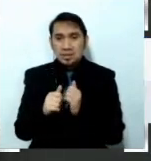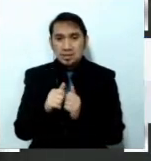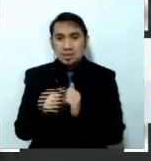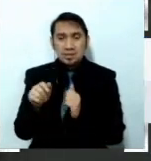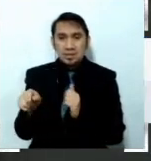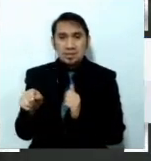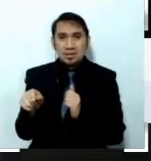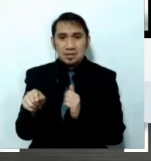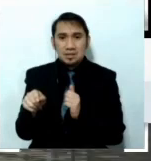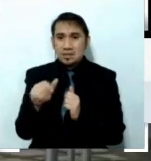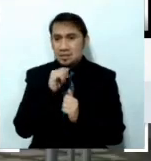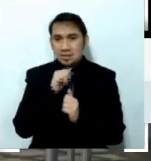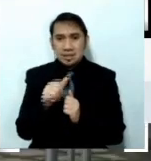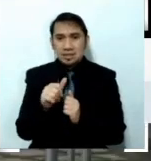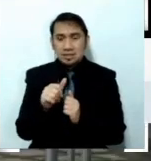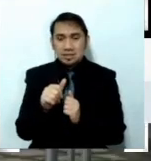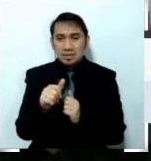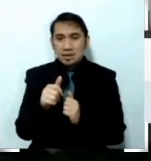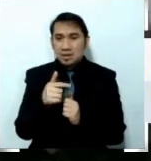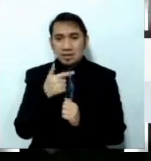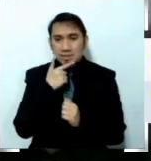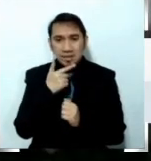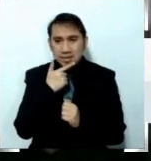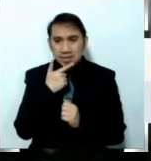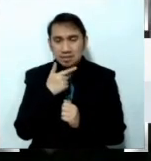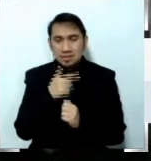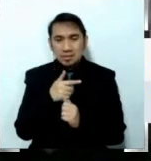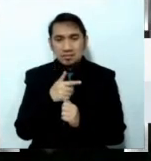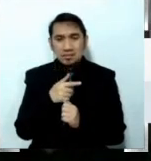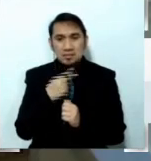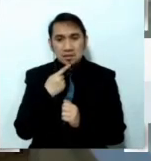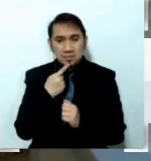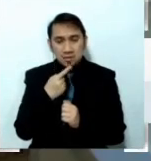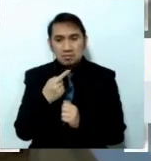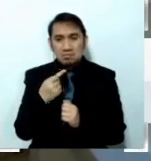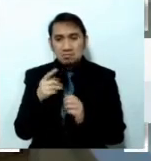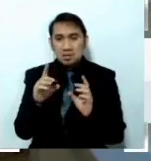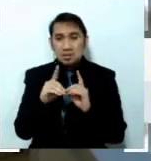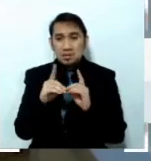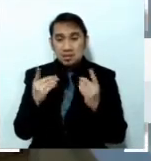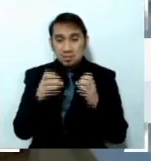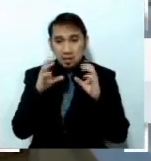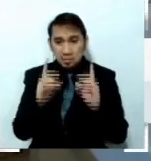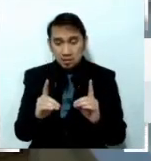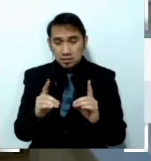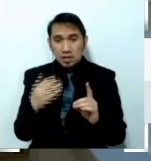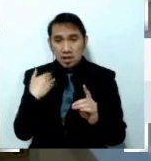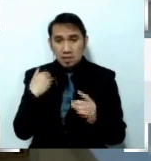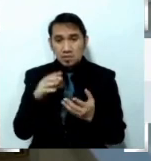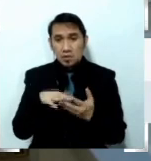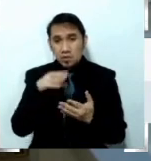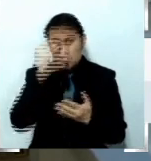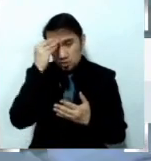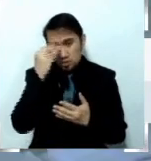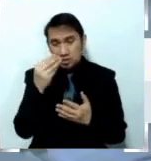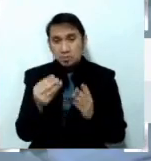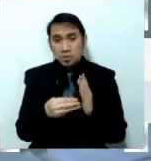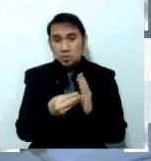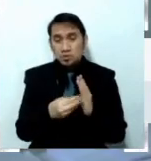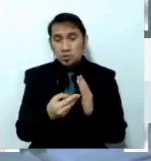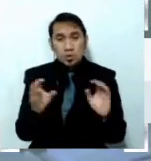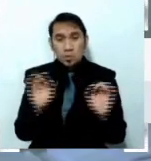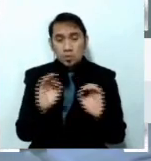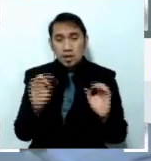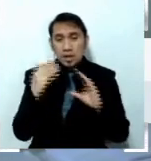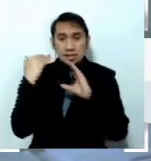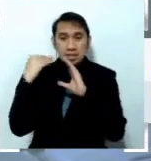nakakatawa kung nagpapatawa siya. Dati nang sinabi ng DepEd na may mga learning material na hindi na nakakakyat sa central office nito